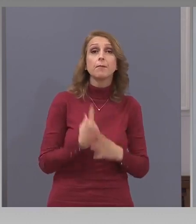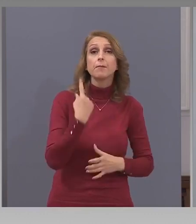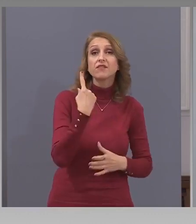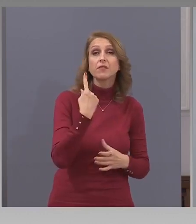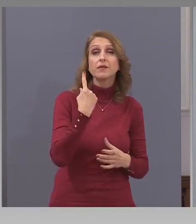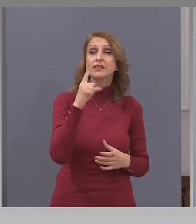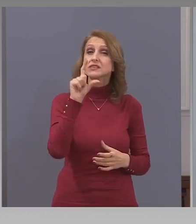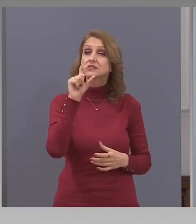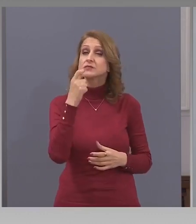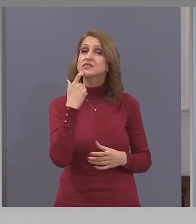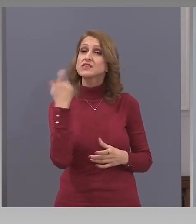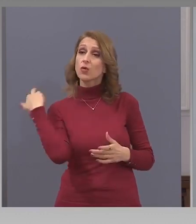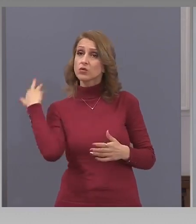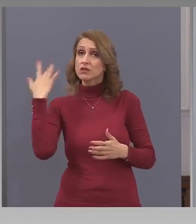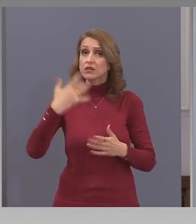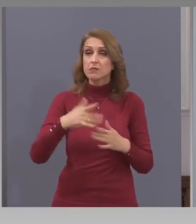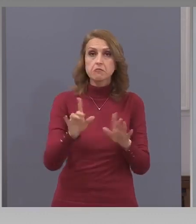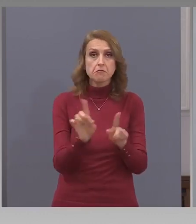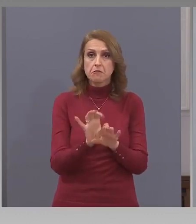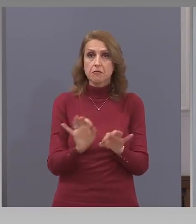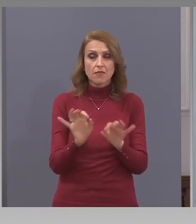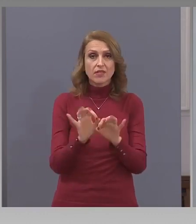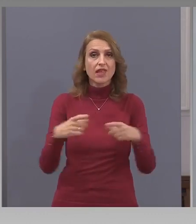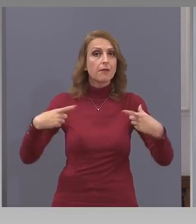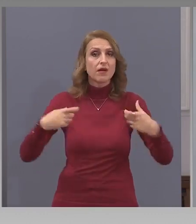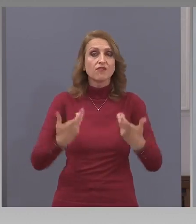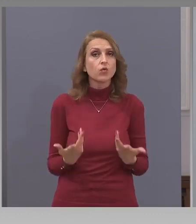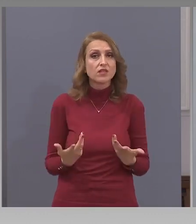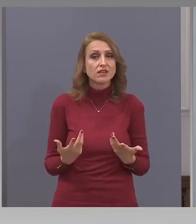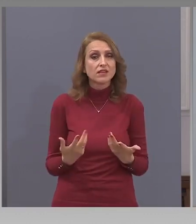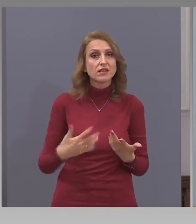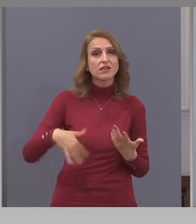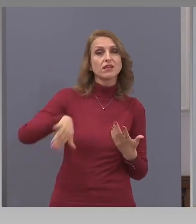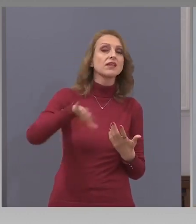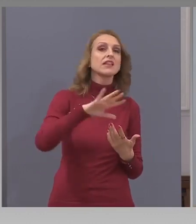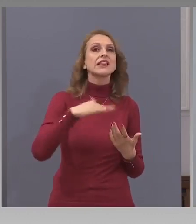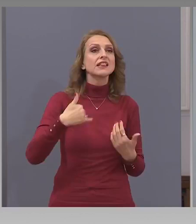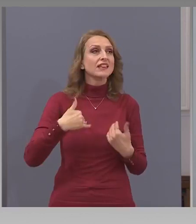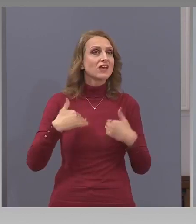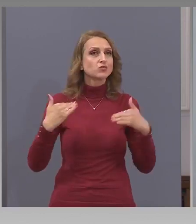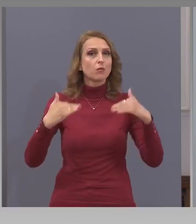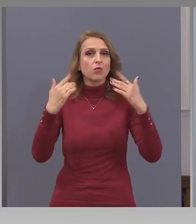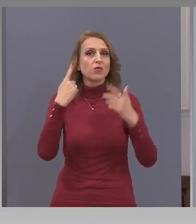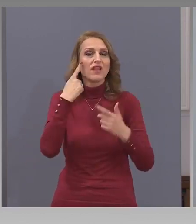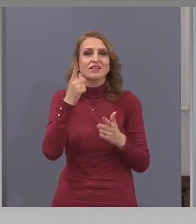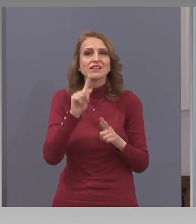от 70 години няма войни. Нашите поколения не знаят какво е лишение, ако щете.